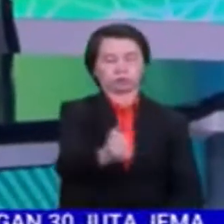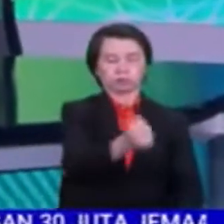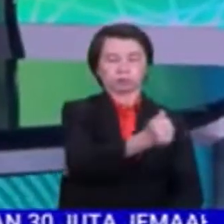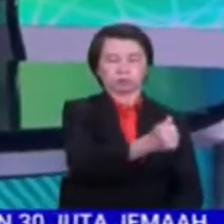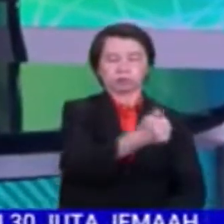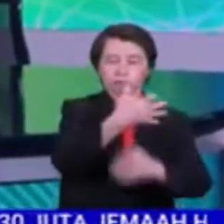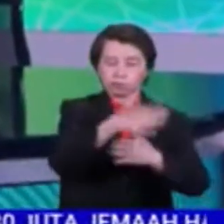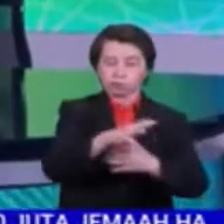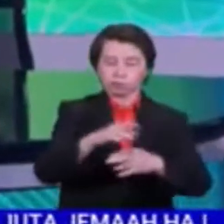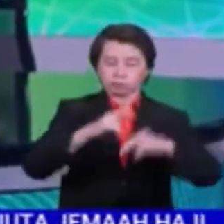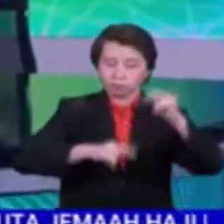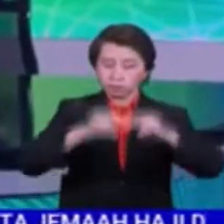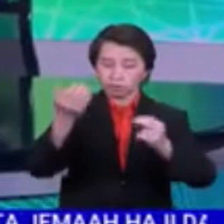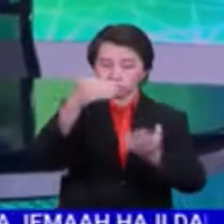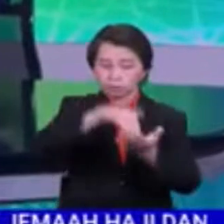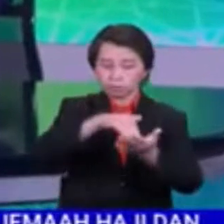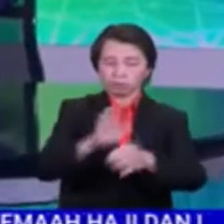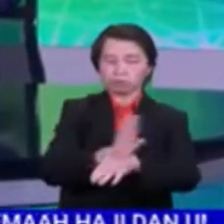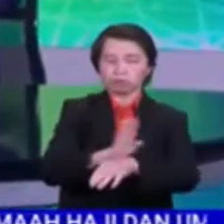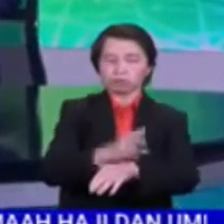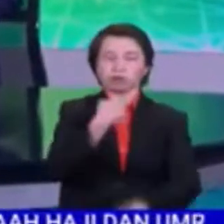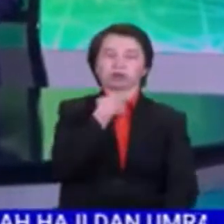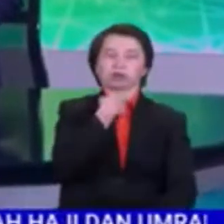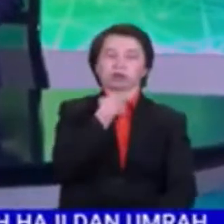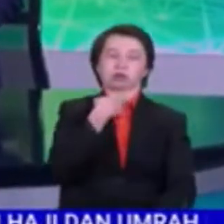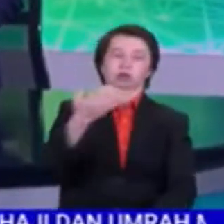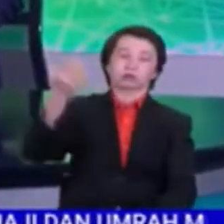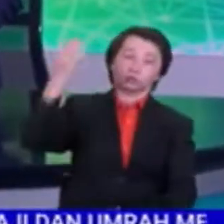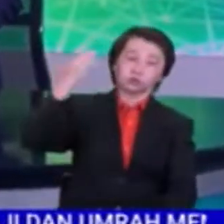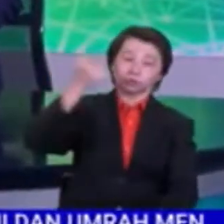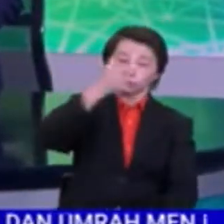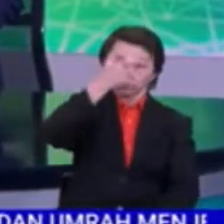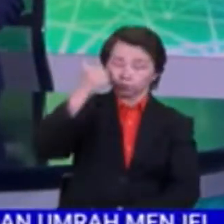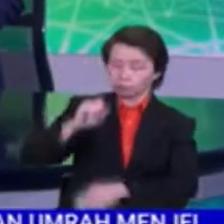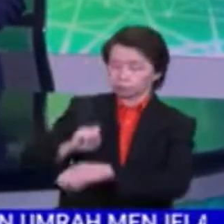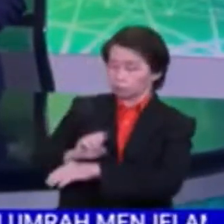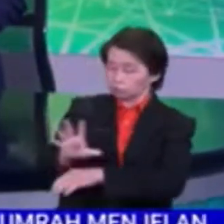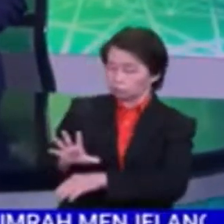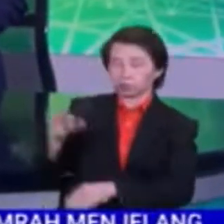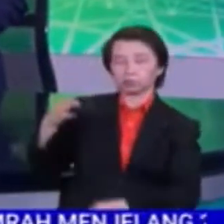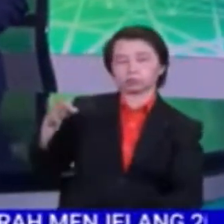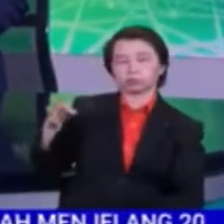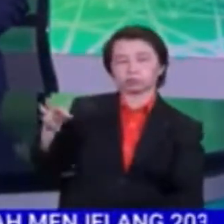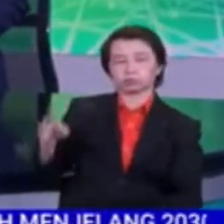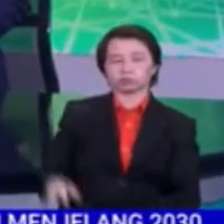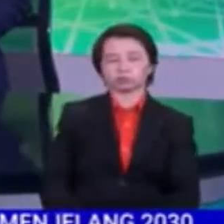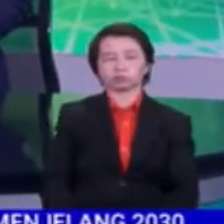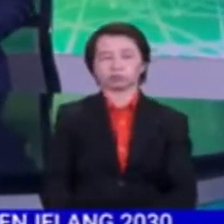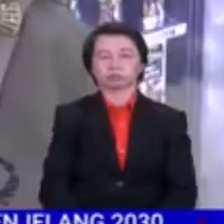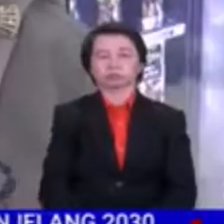masing-masing seterusnya membina semula perniagaan yang terjejas akibat pandemik COVID-19.